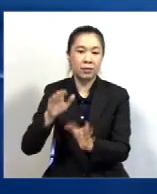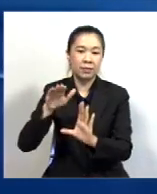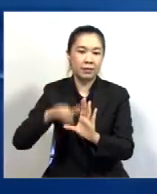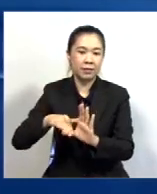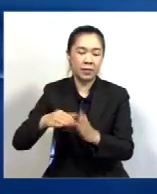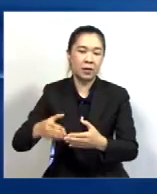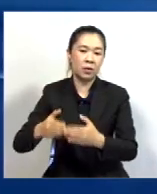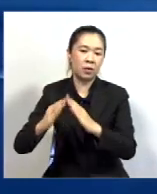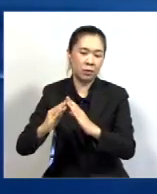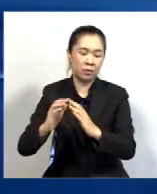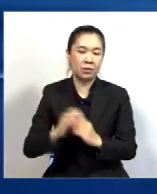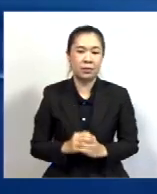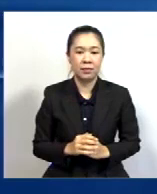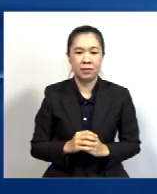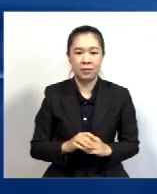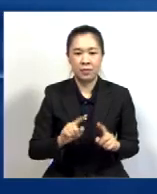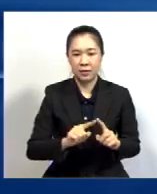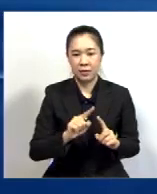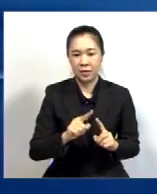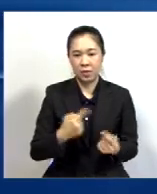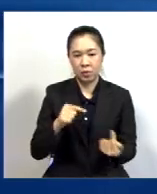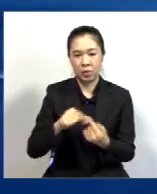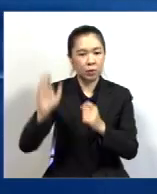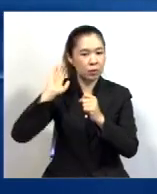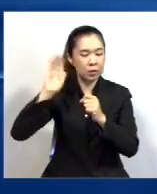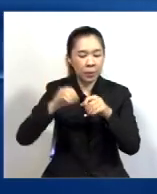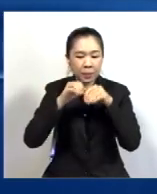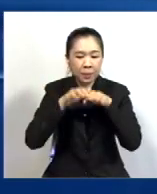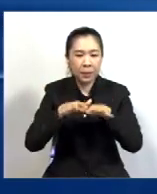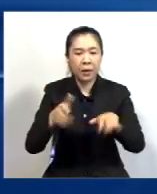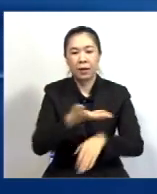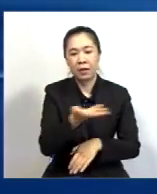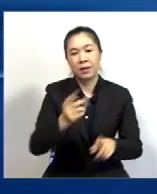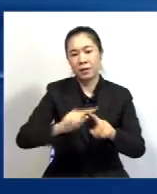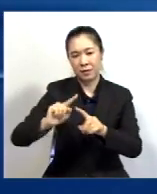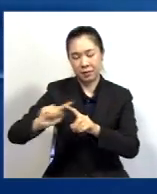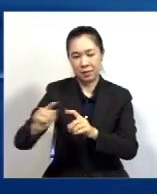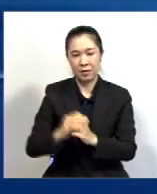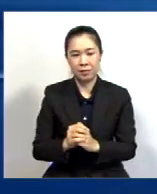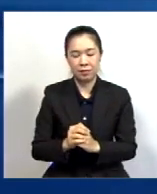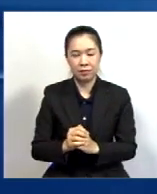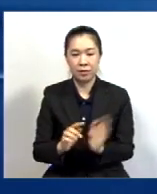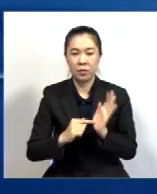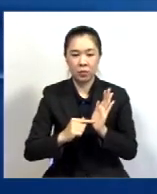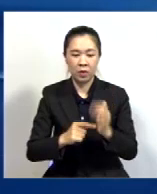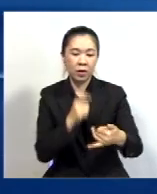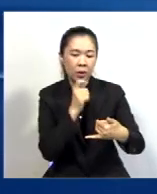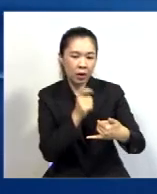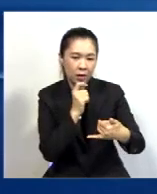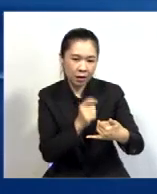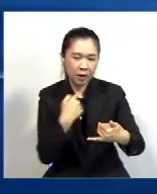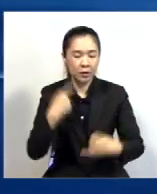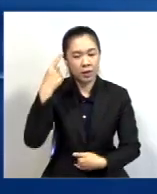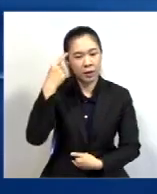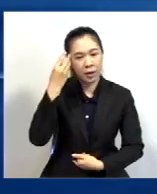ผู้ถูกร้องที่1ดังปรากฏตามสื่อมวลชนและสื่อสาธารณะที่ผ่านมาเช่นการให้สัมภาษณ์กับสื่อมวลชนการแสดงความคิ